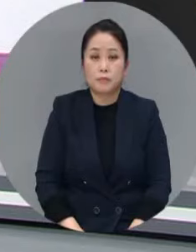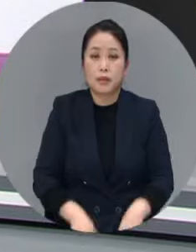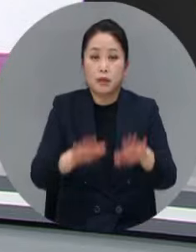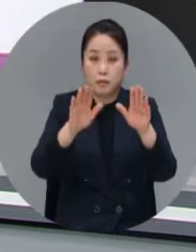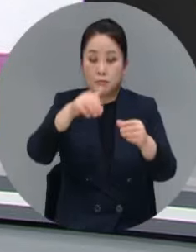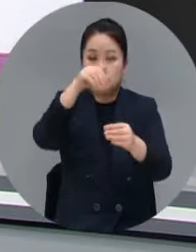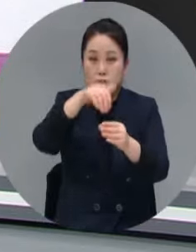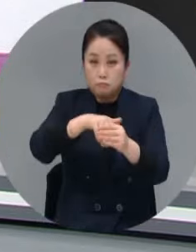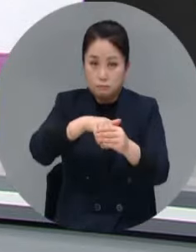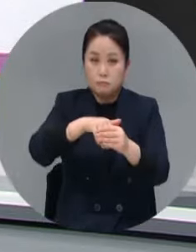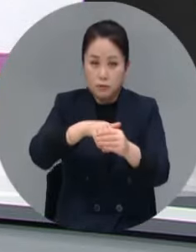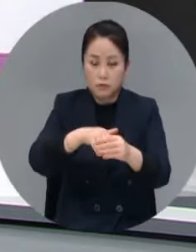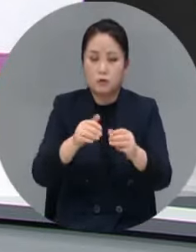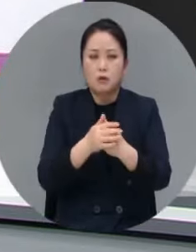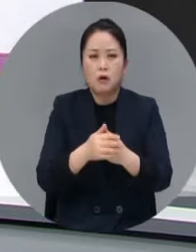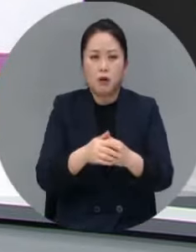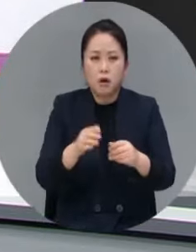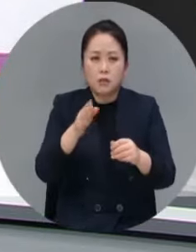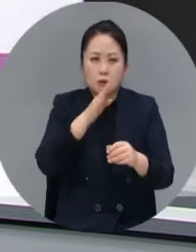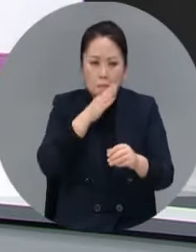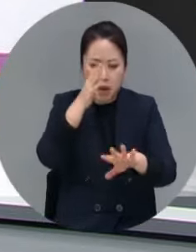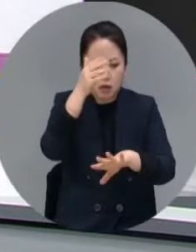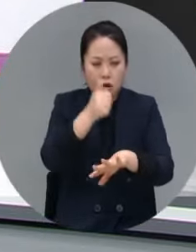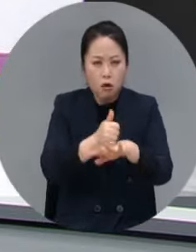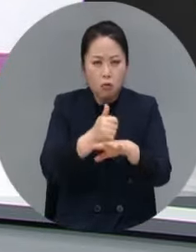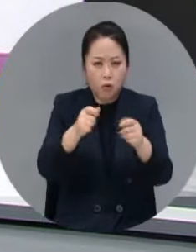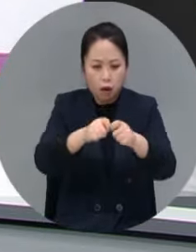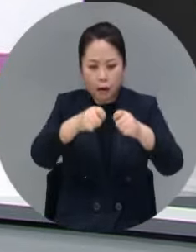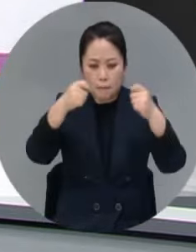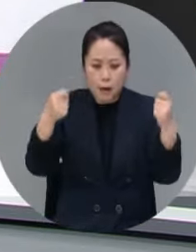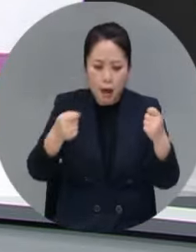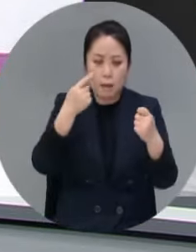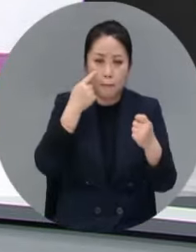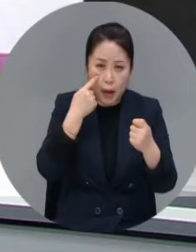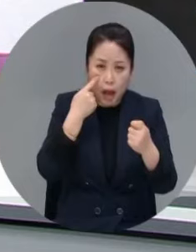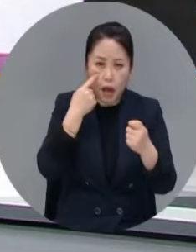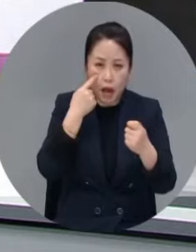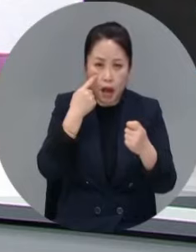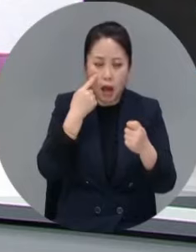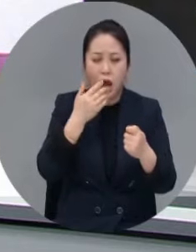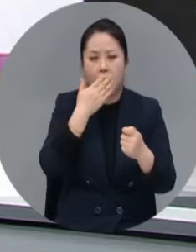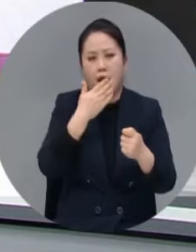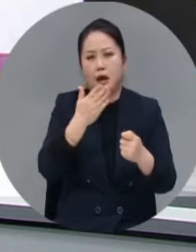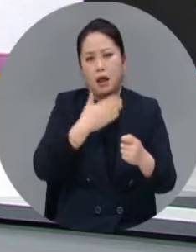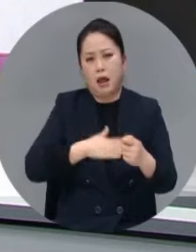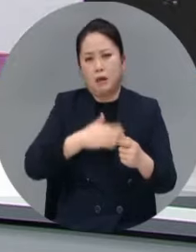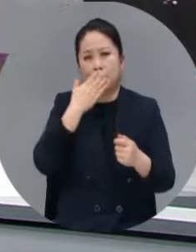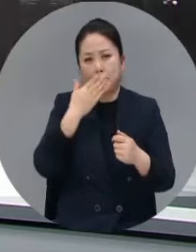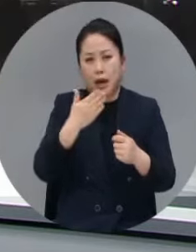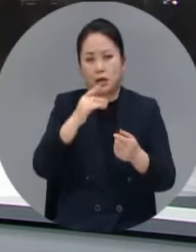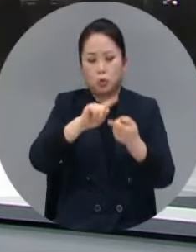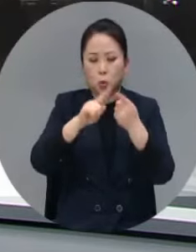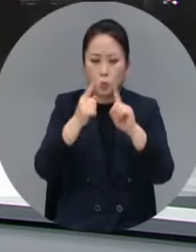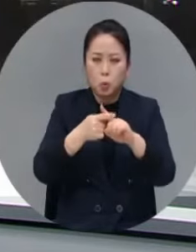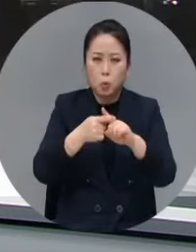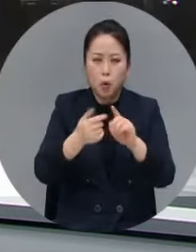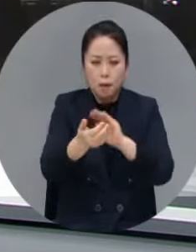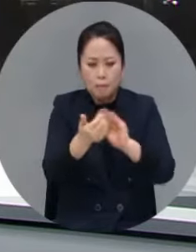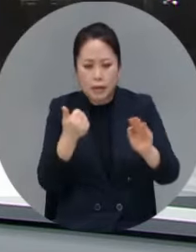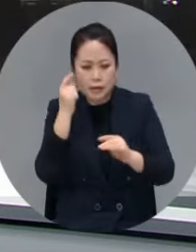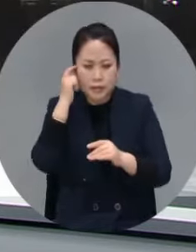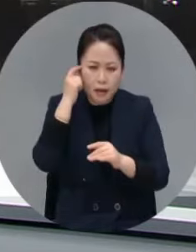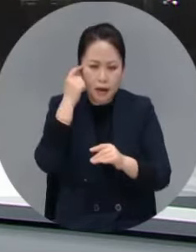네 이번 선거는 그야말로 뚜껑을 열어봐야 알 수 있을만큼 예측 불어의 상황입니다 국정 안정에